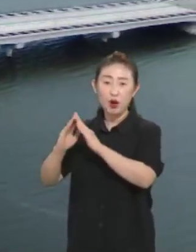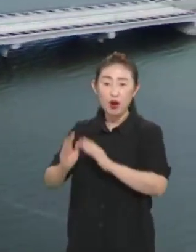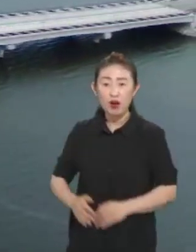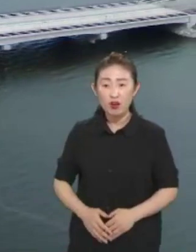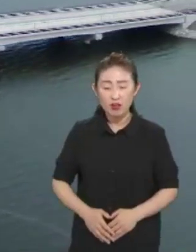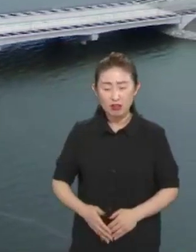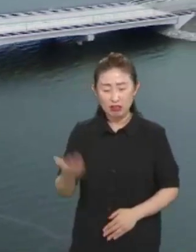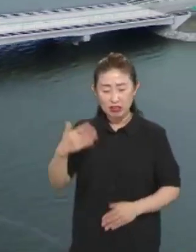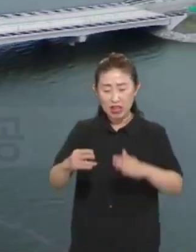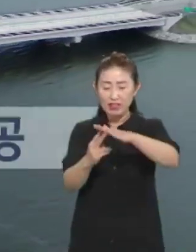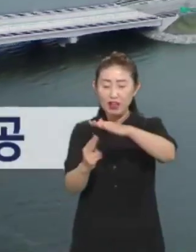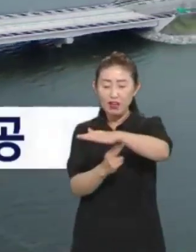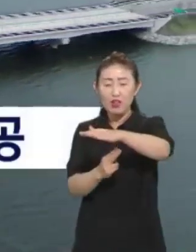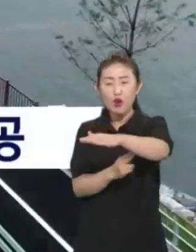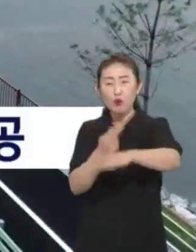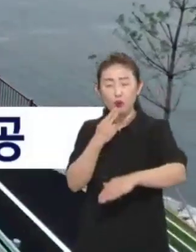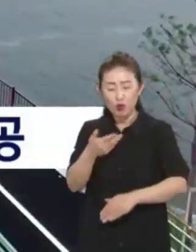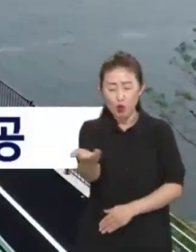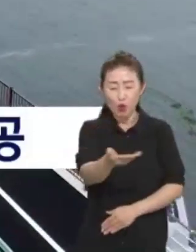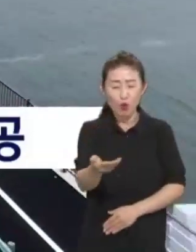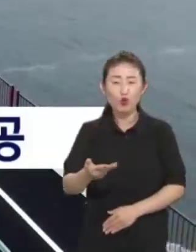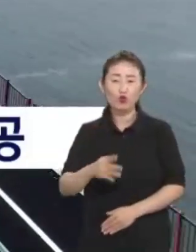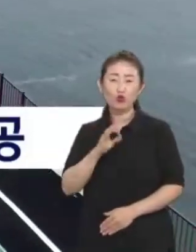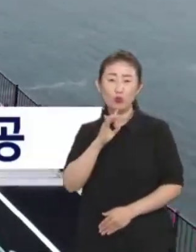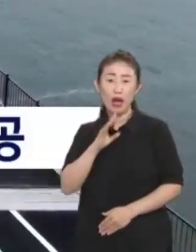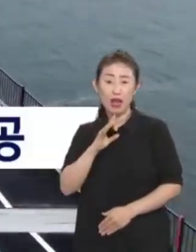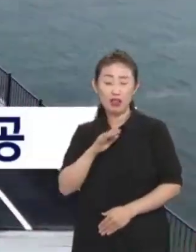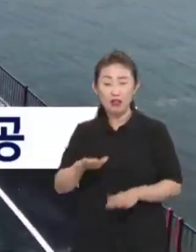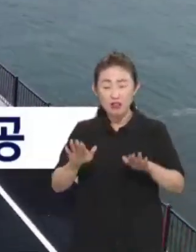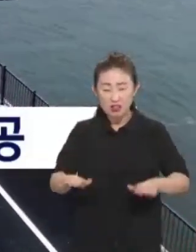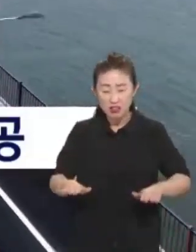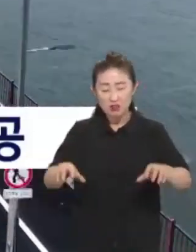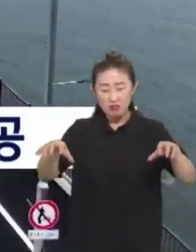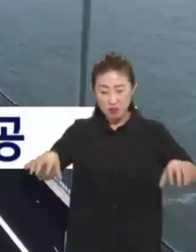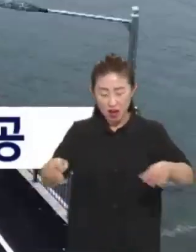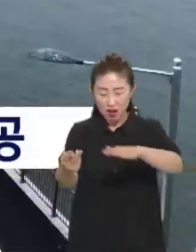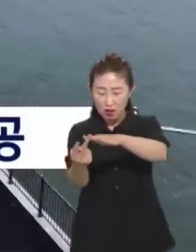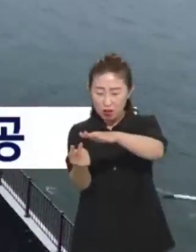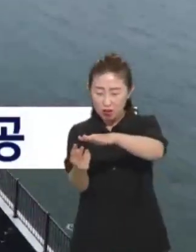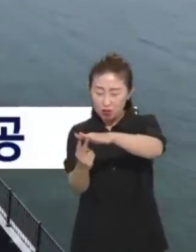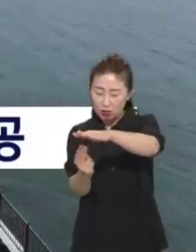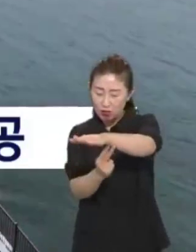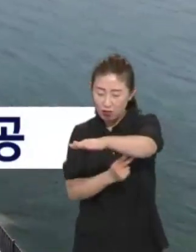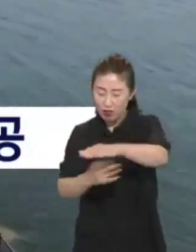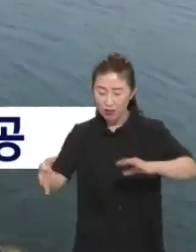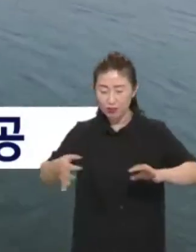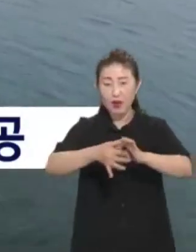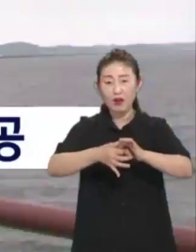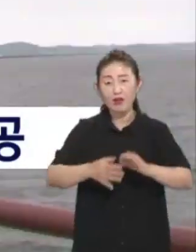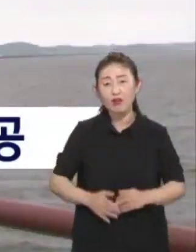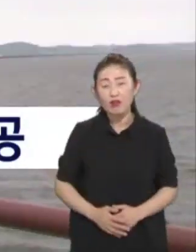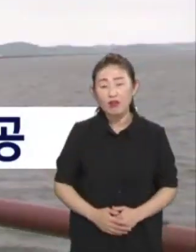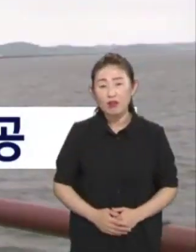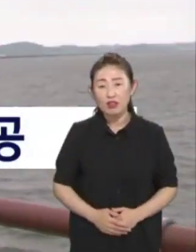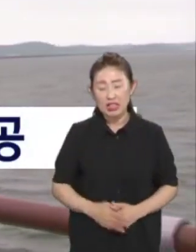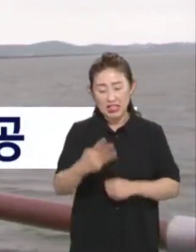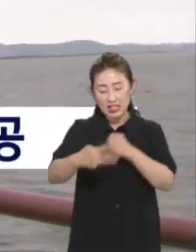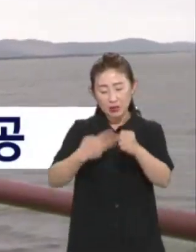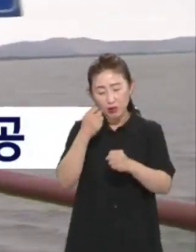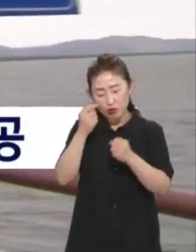호수로 단절됐던 충남 서북복권 개발의 중심축 두 곳이 교량을 통해 하나로 이어졌습니다. 충남도가